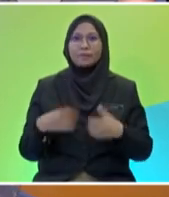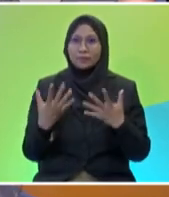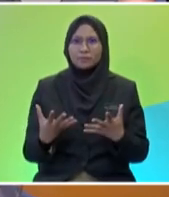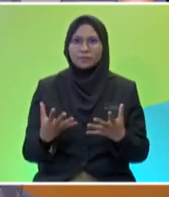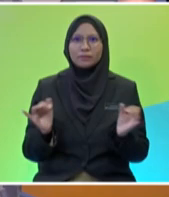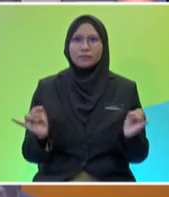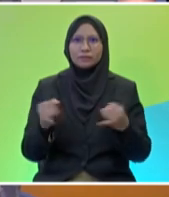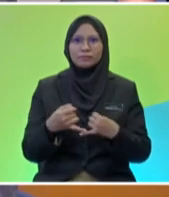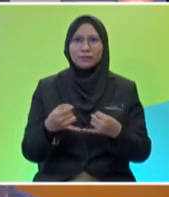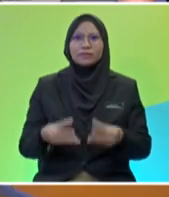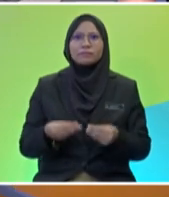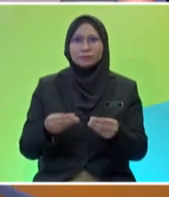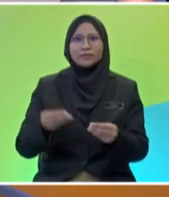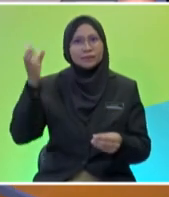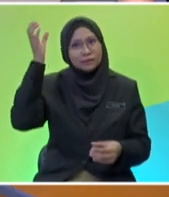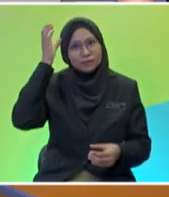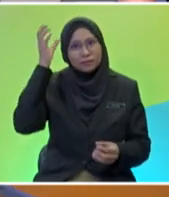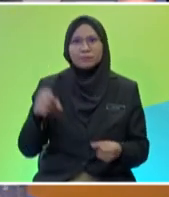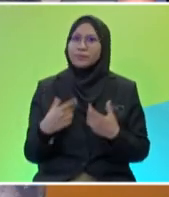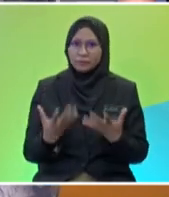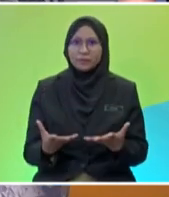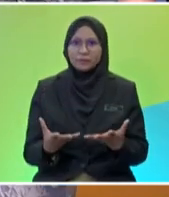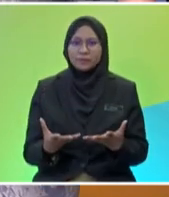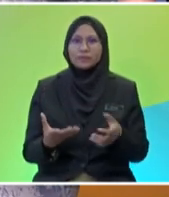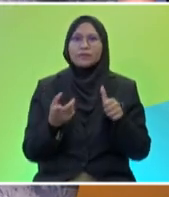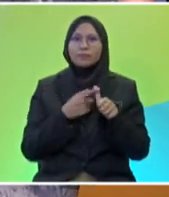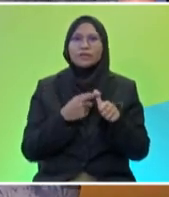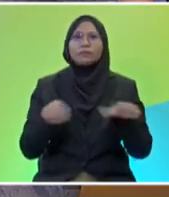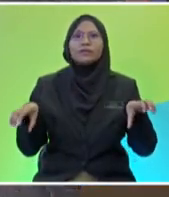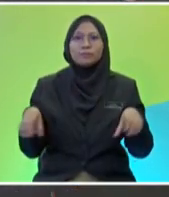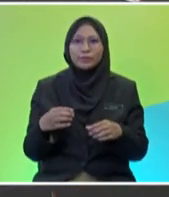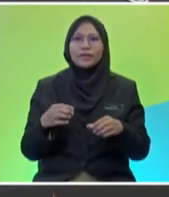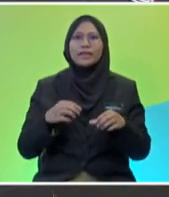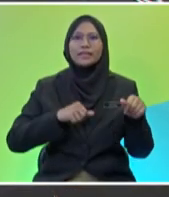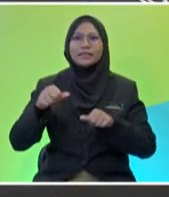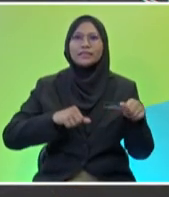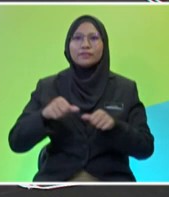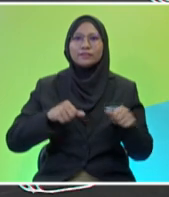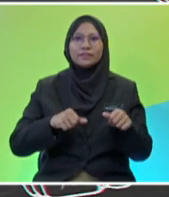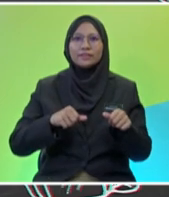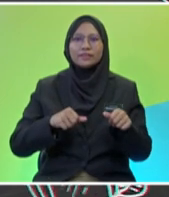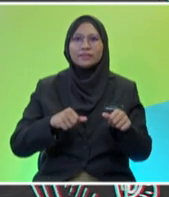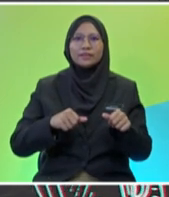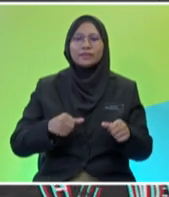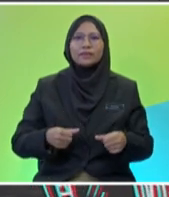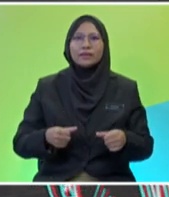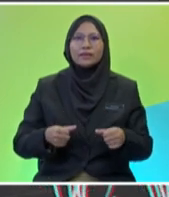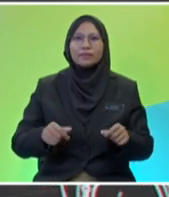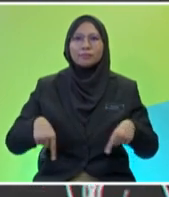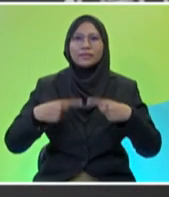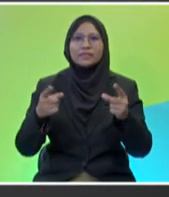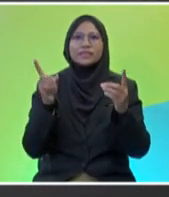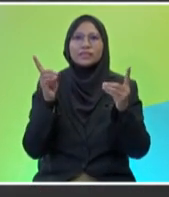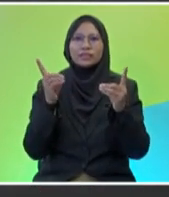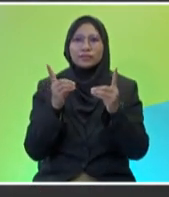memberi kesegaran oke Ya ini yaitu melaksanakan program turun Padang seperti gambar Tadi mereka bersama-sama